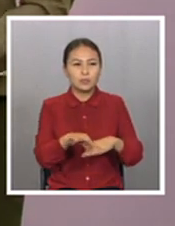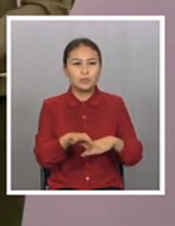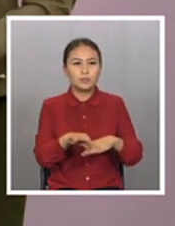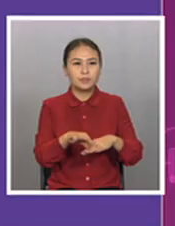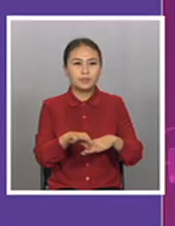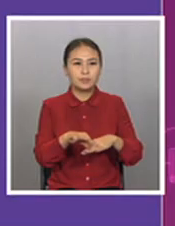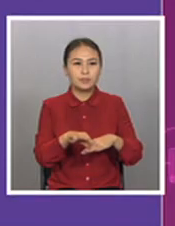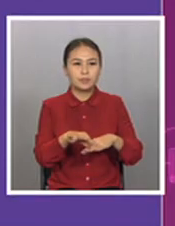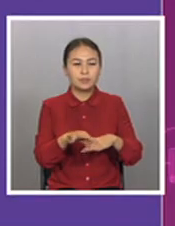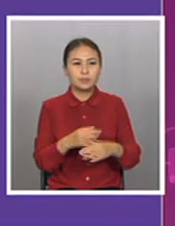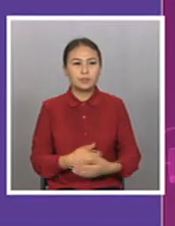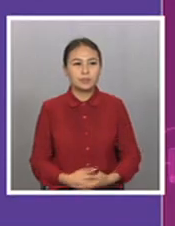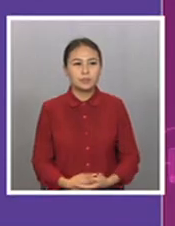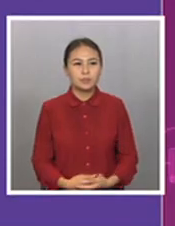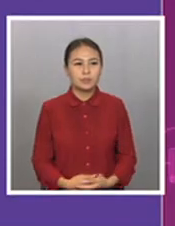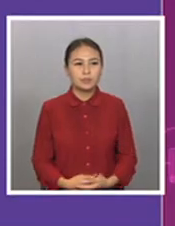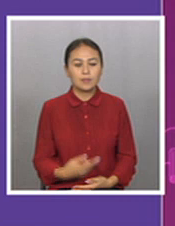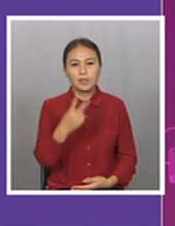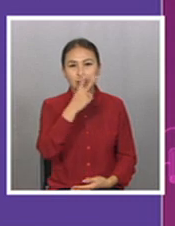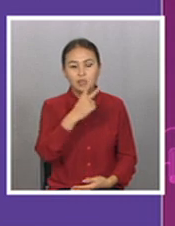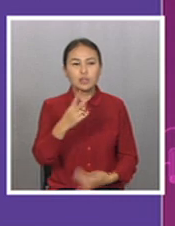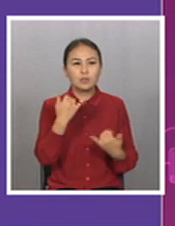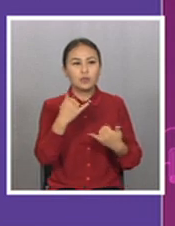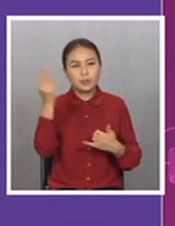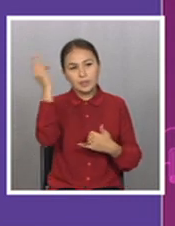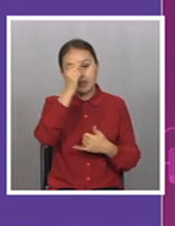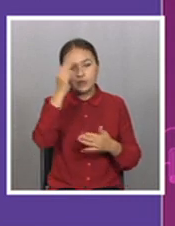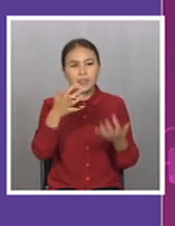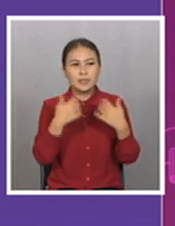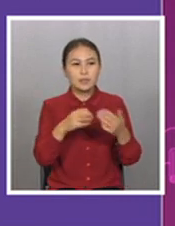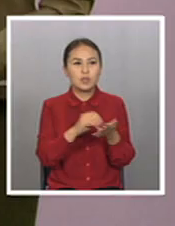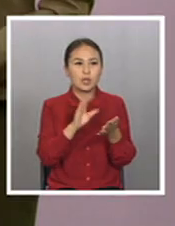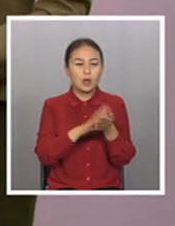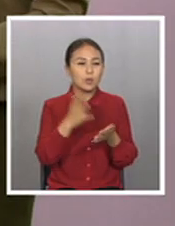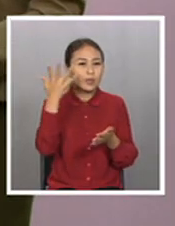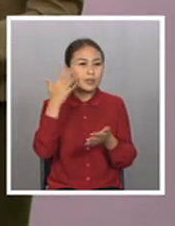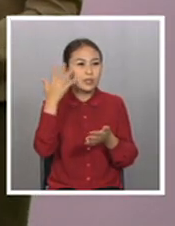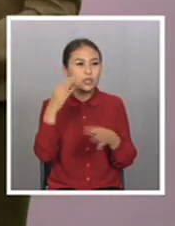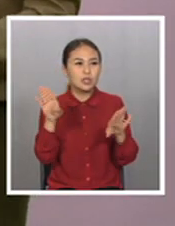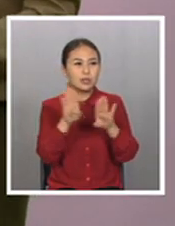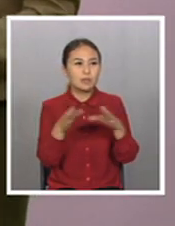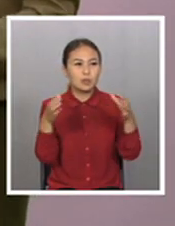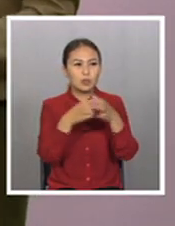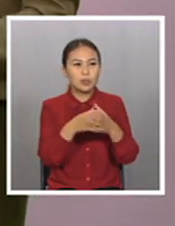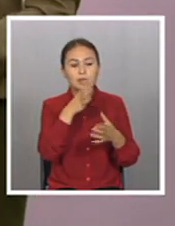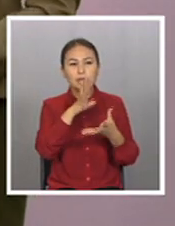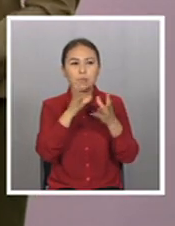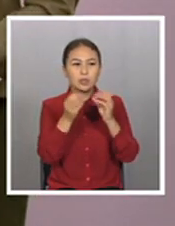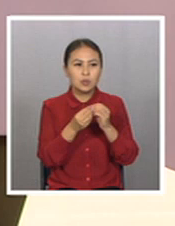қасиеттерін қолдану. Ендеше бүгінгі сабақта есеп шығарған кезде жиындардың бірігуі